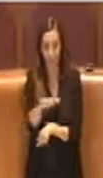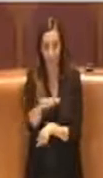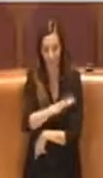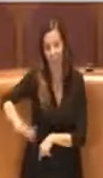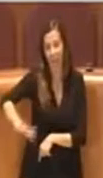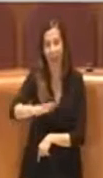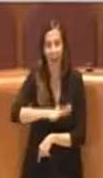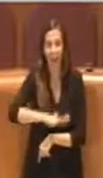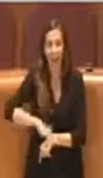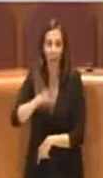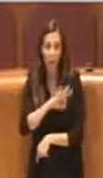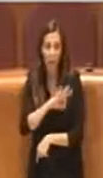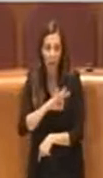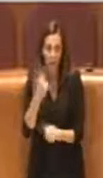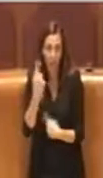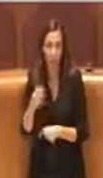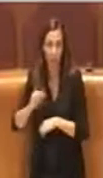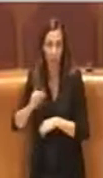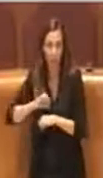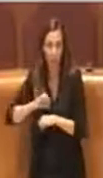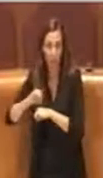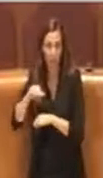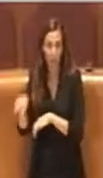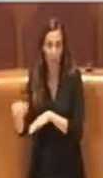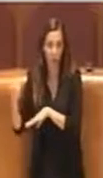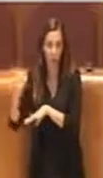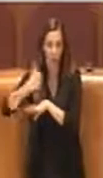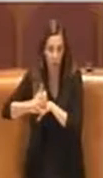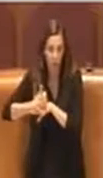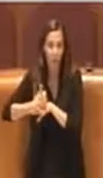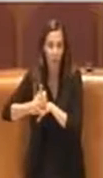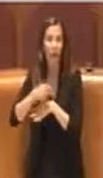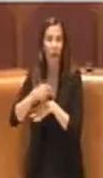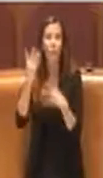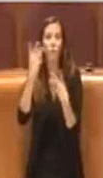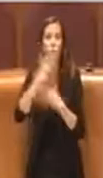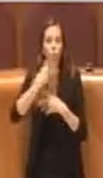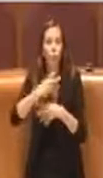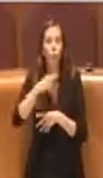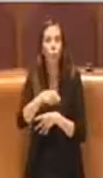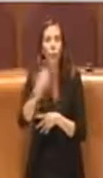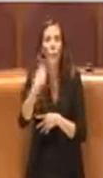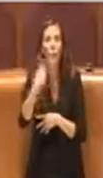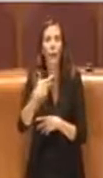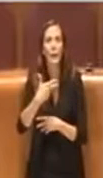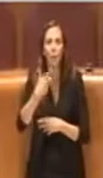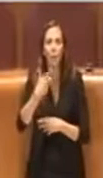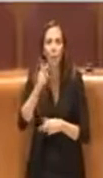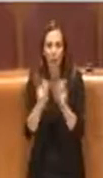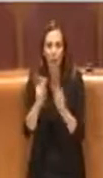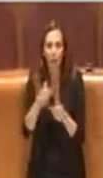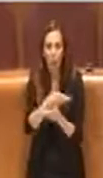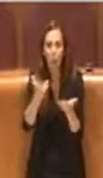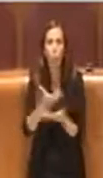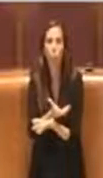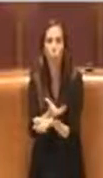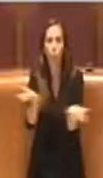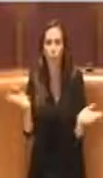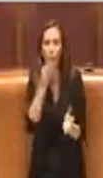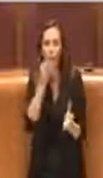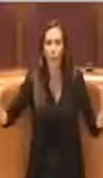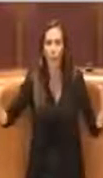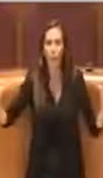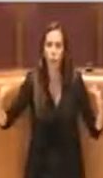anche dell'amministrazione capitolina, in quanto garantiscono sicuramente con la loro funzione un interesse pubblico e aggregante,